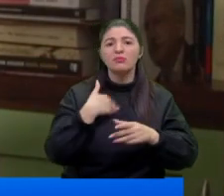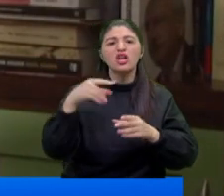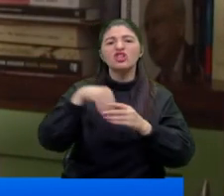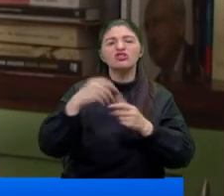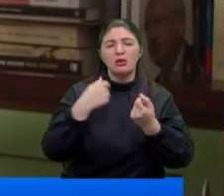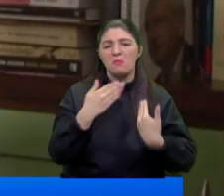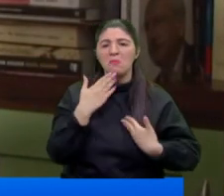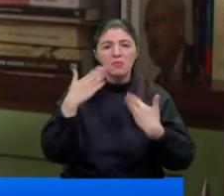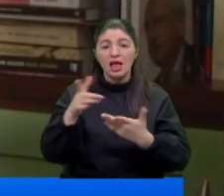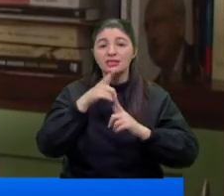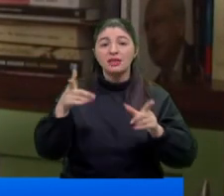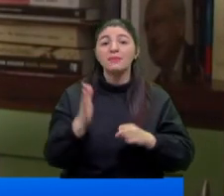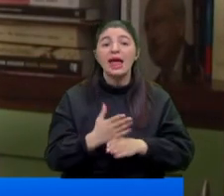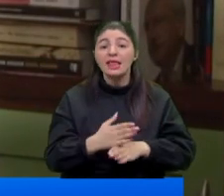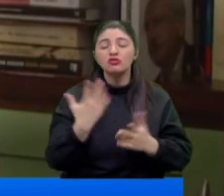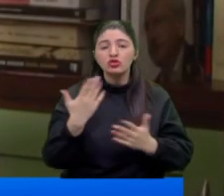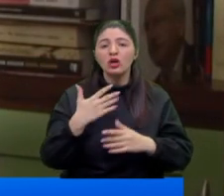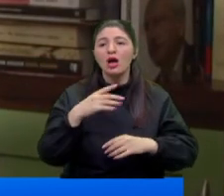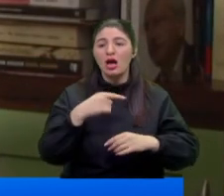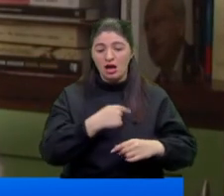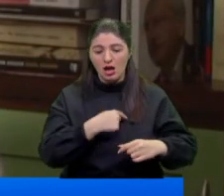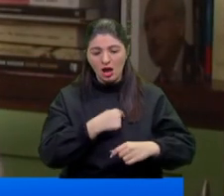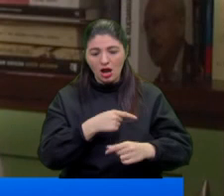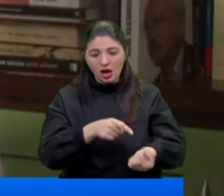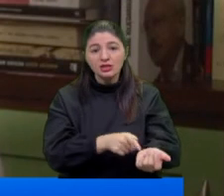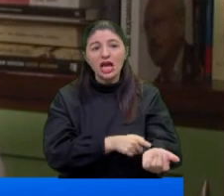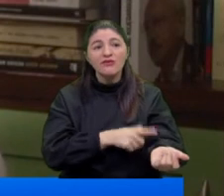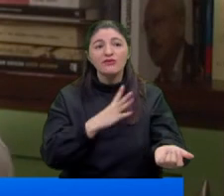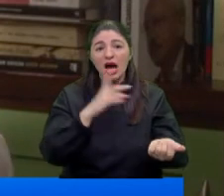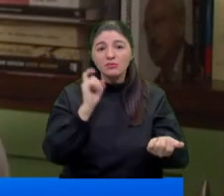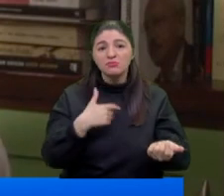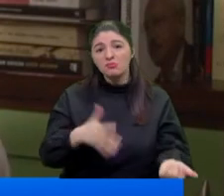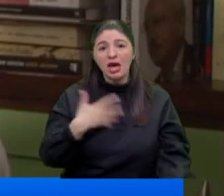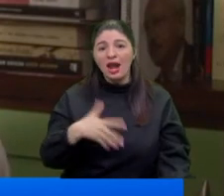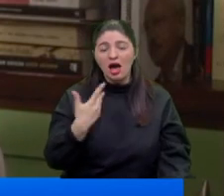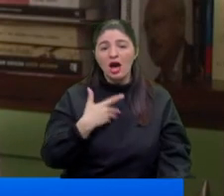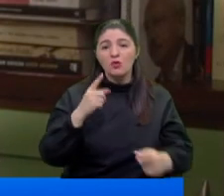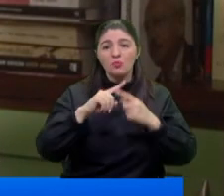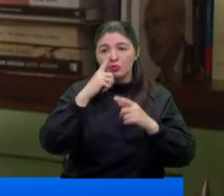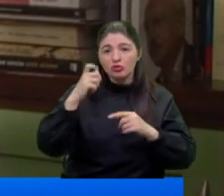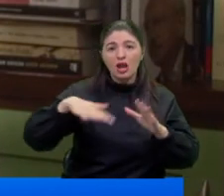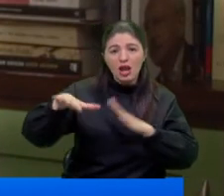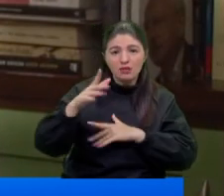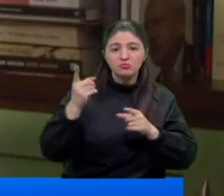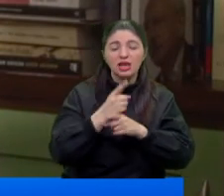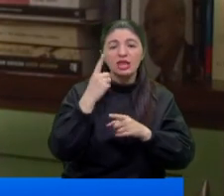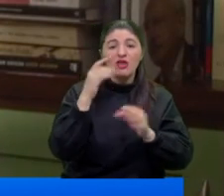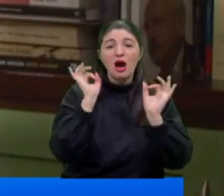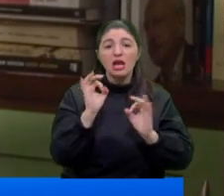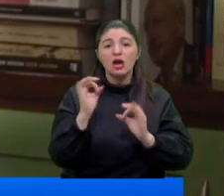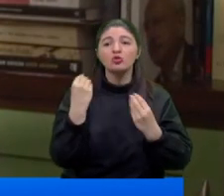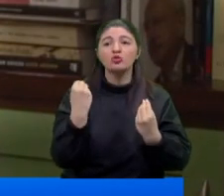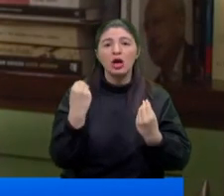seslendirir seslendim Çünkü nabız atıyormu duymam gerekiyordu bürokrasinin yani devletin